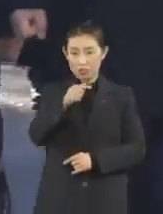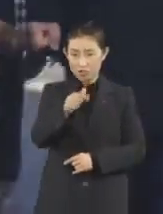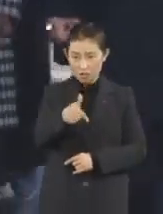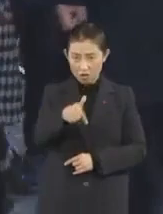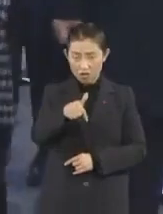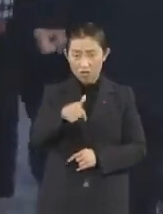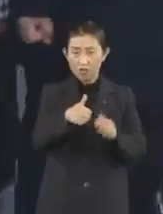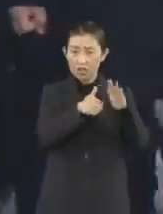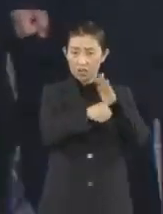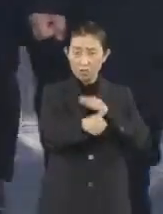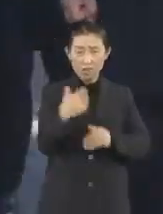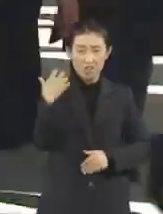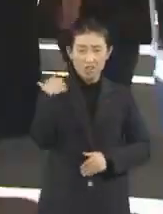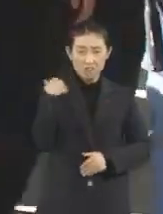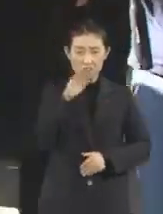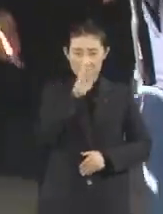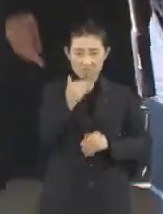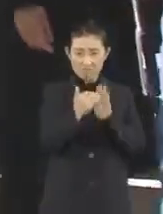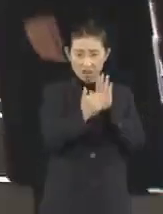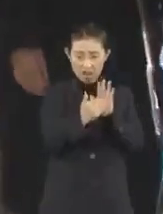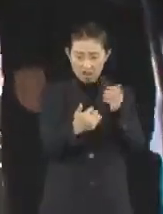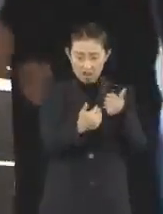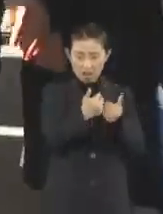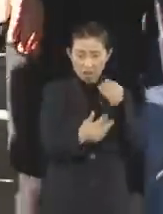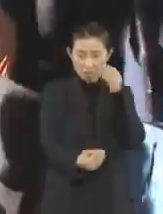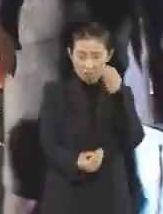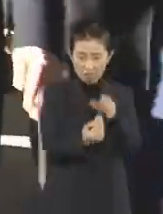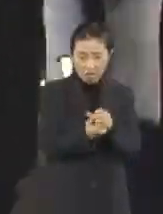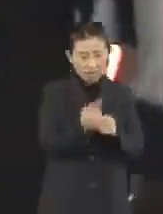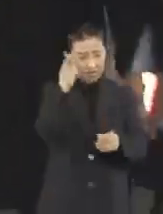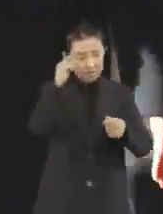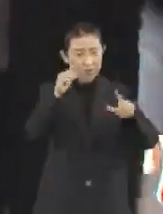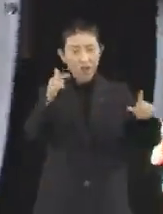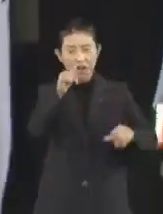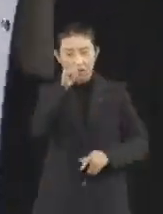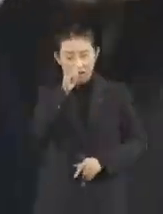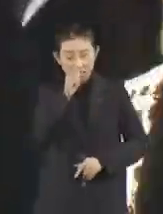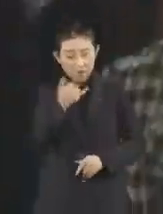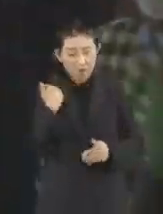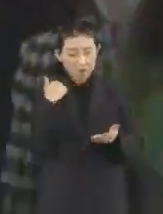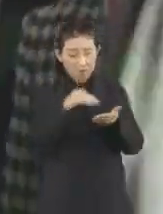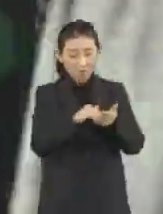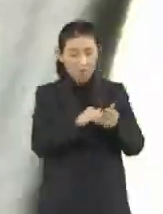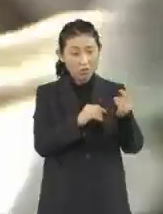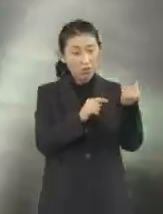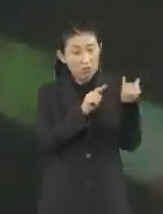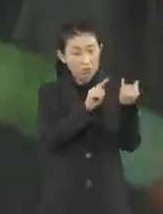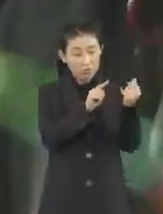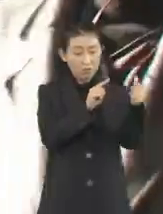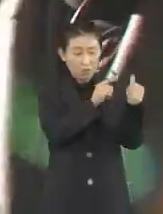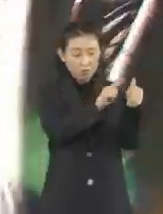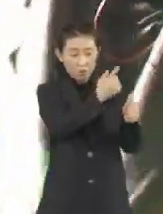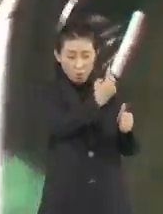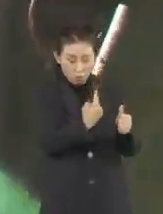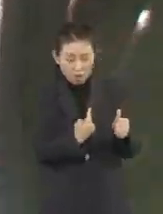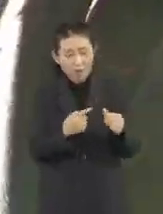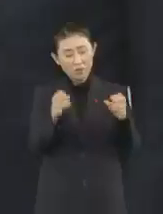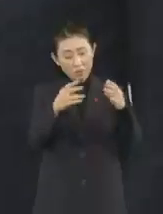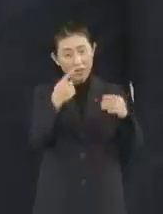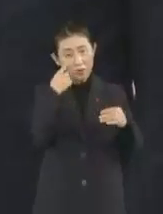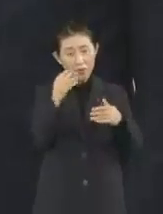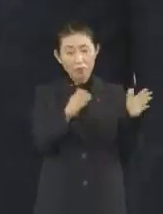당부 거부 사태와 관련해서는 의견차가 있을 수 있다 며 이 대표가 복귀하는 대로 대화를 나누겠다 고 밝혔습니다